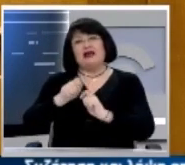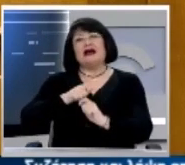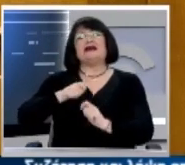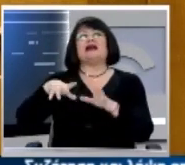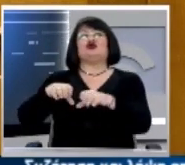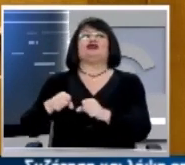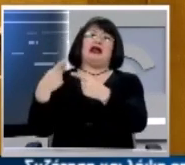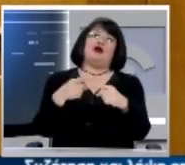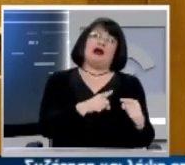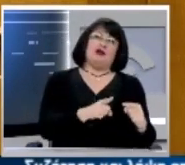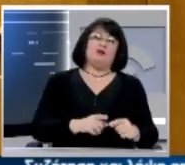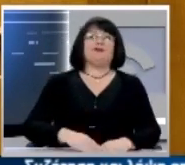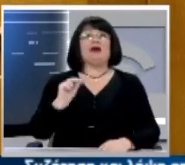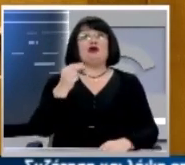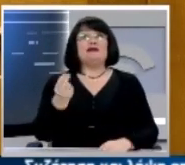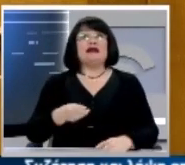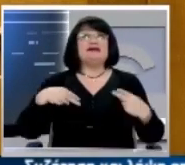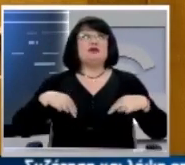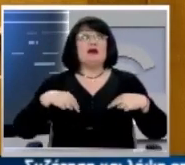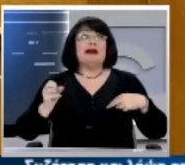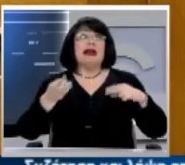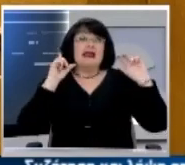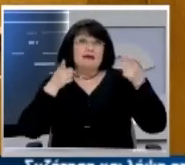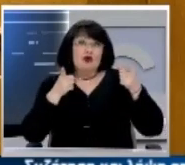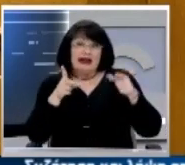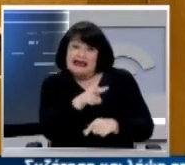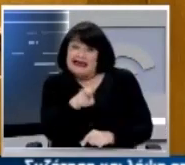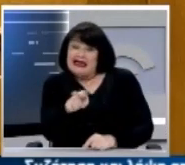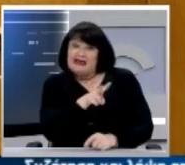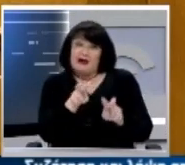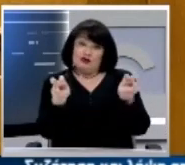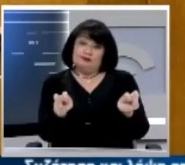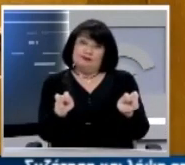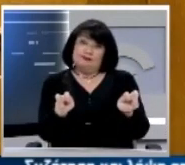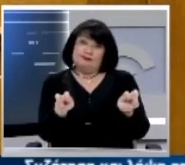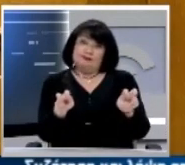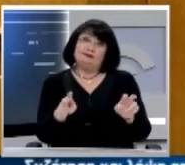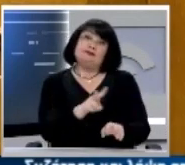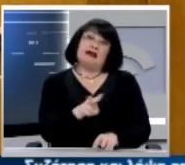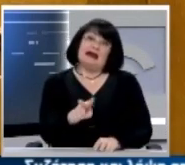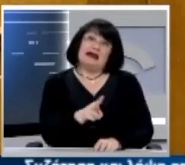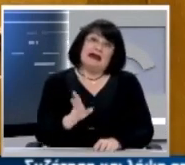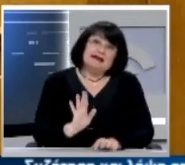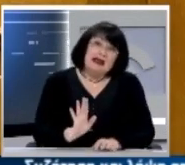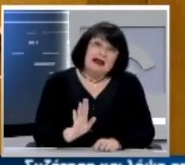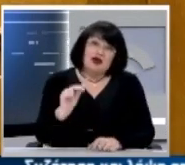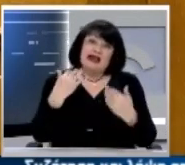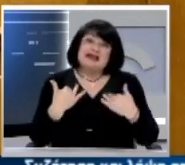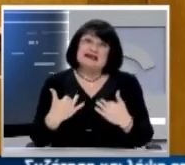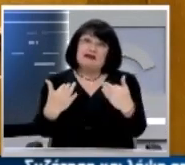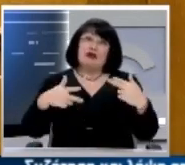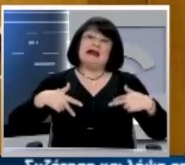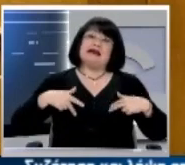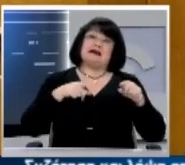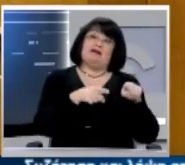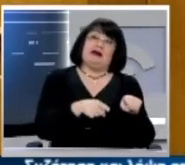βουλευτές υπουργοί της Νέας Δημοκρατίας ανήκουν και στις δύο εξουσίες, και στην εκτελεστική και στην νομοθετική. Και το